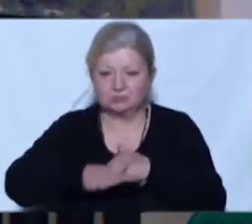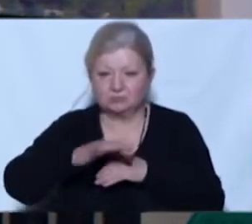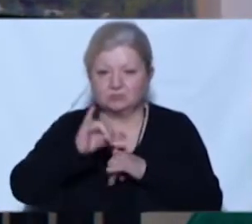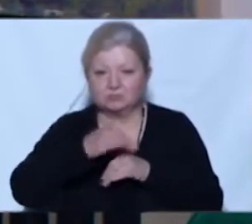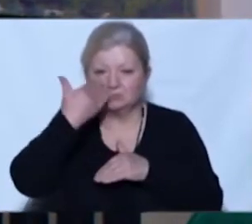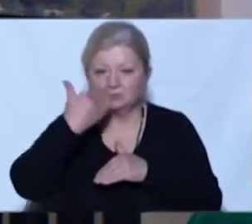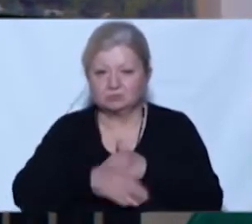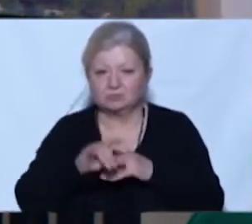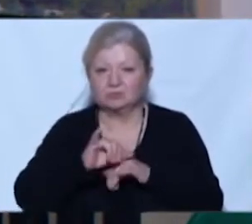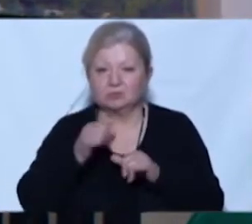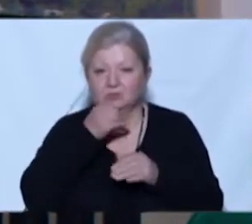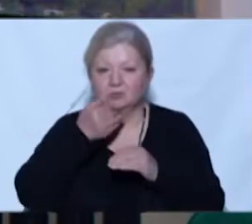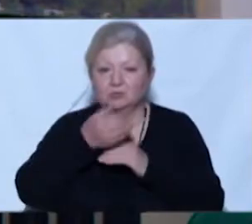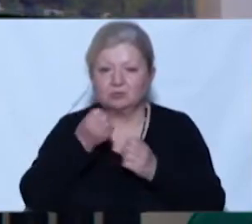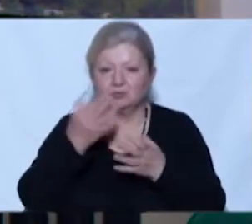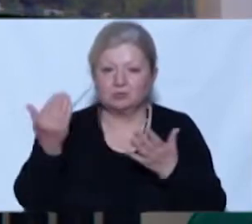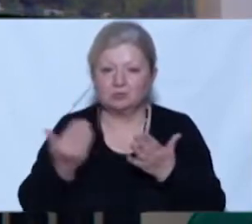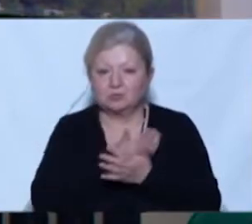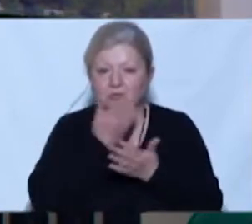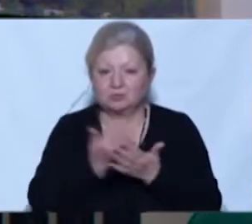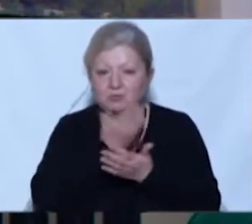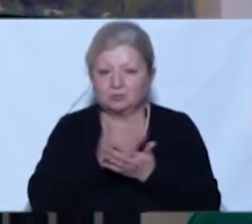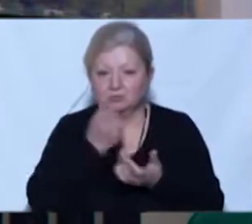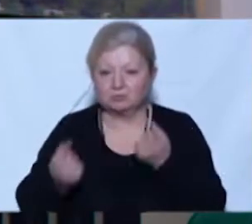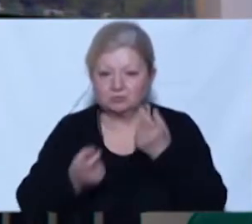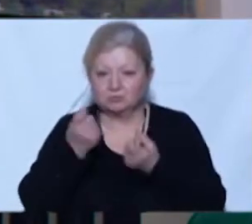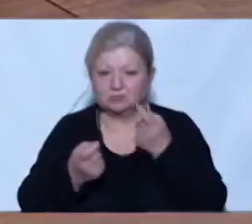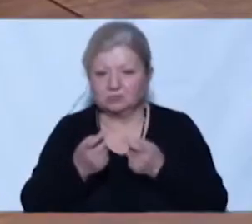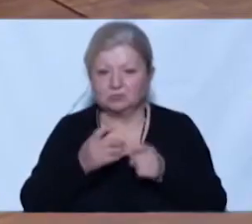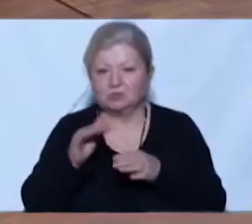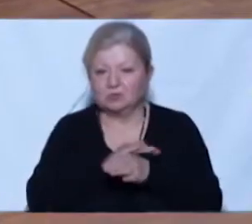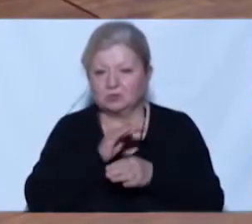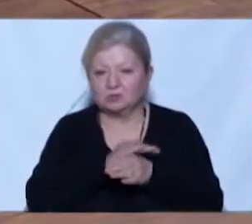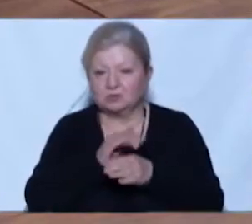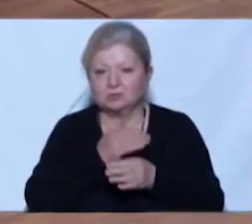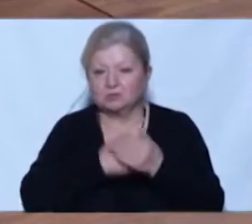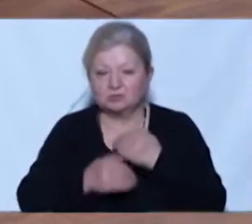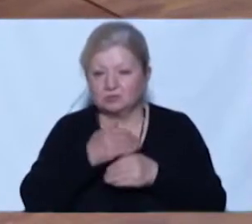უკვე ახალი შესაძლებლობების გაჩენამ მათ ზუსტად კეთილი იმედები გაუჩინათ.